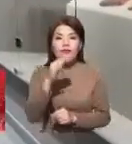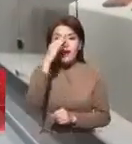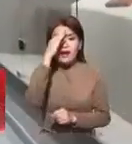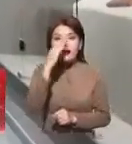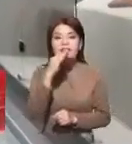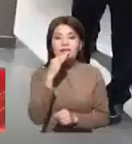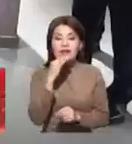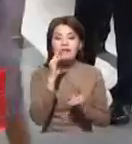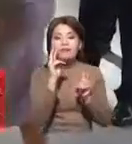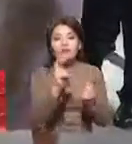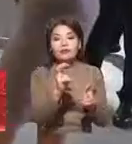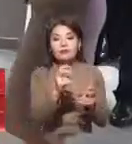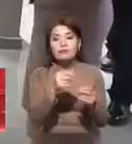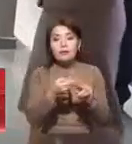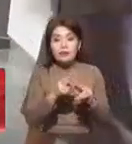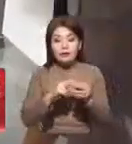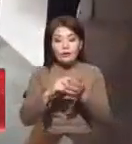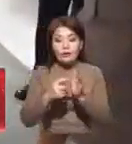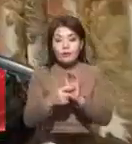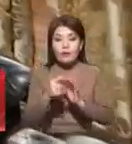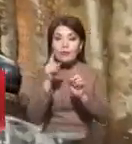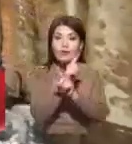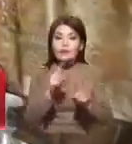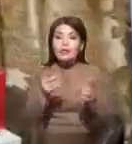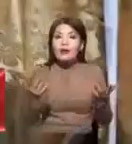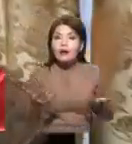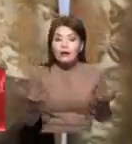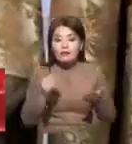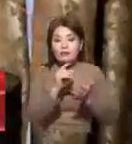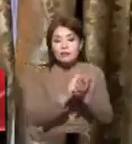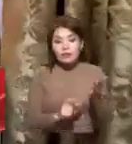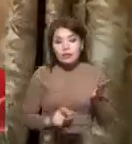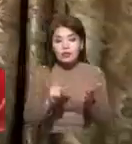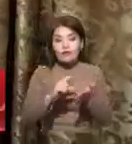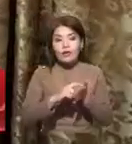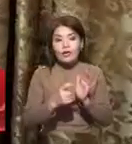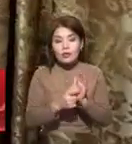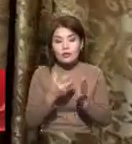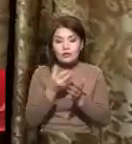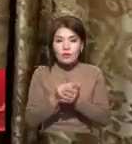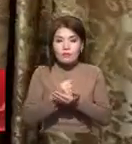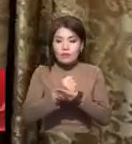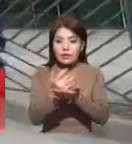государства. Президенту показали кабинет-музей, где выставлены произведения писателя и его личные предметы.